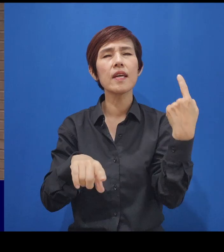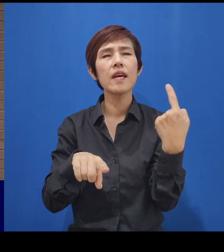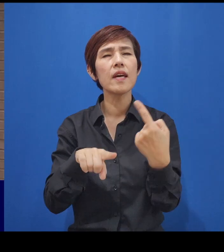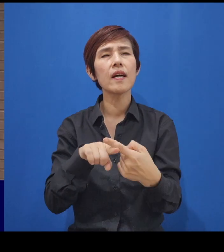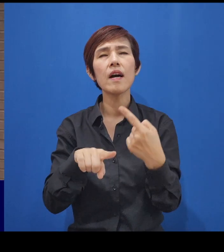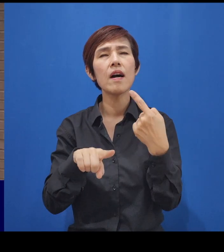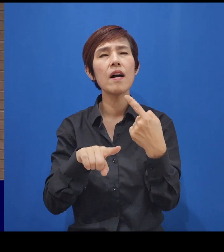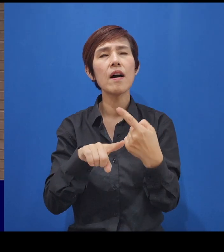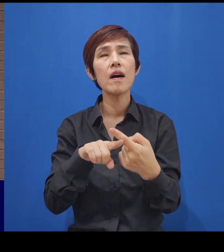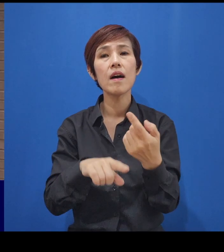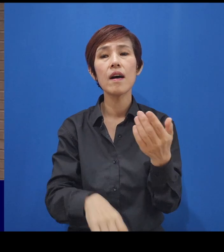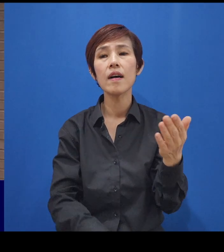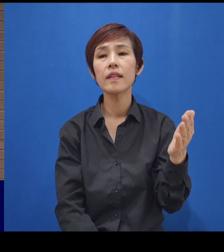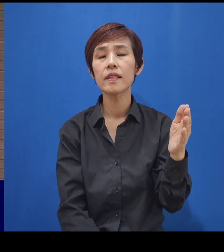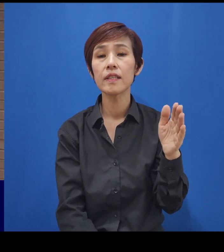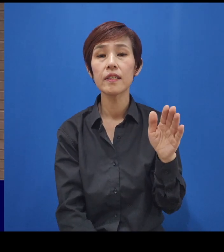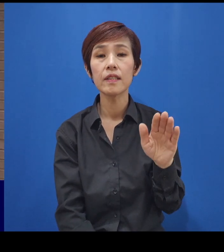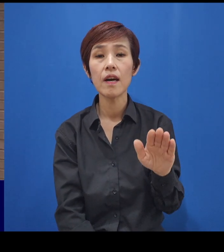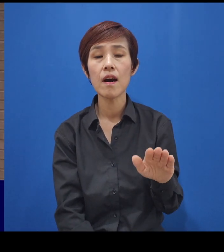안개